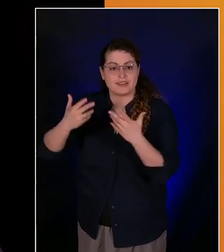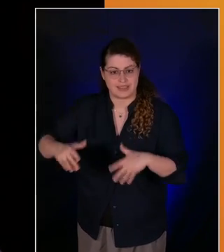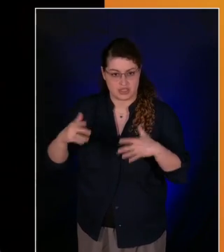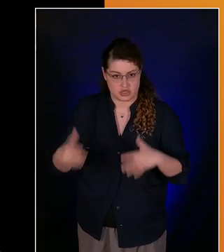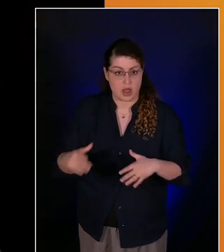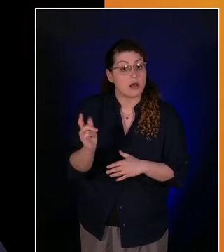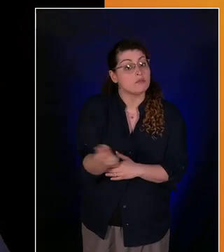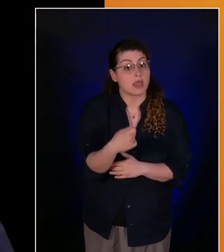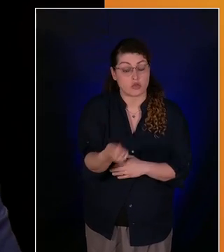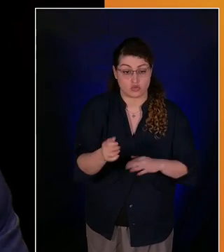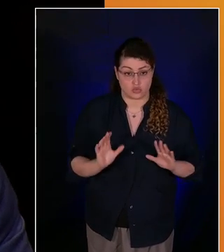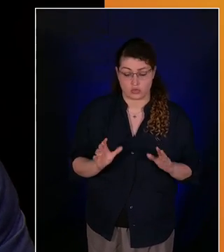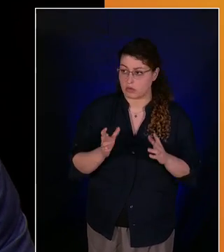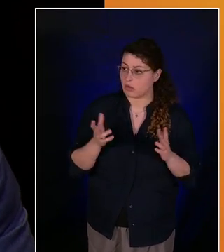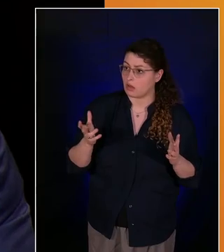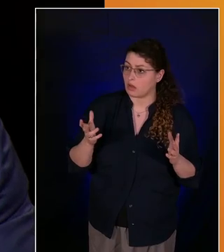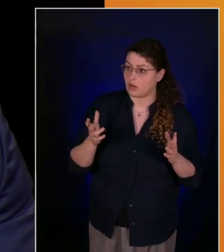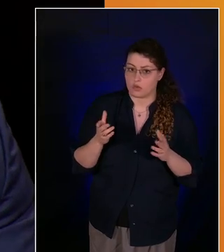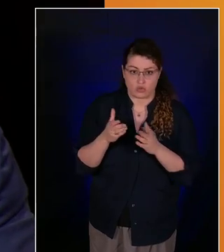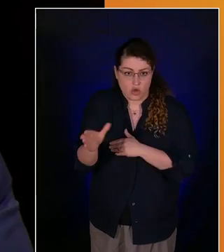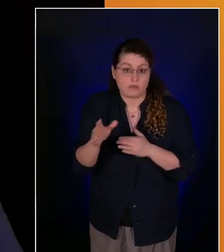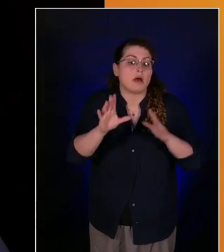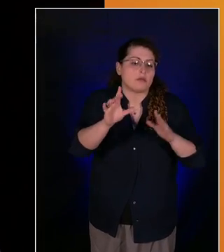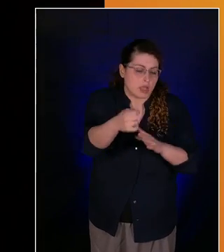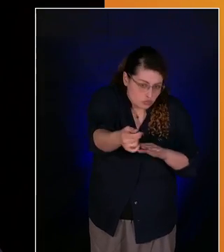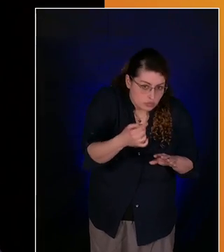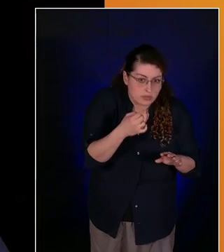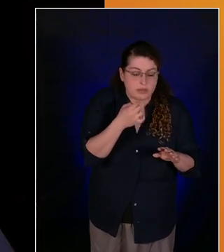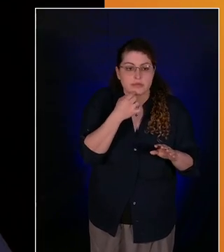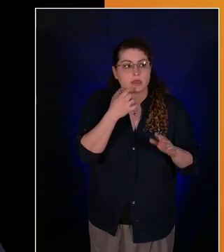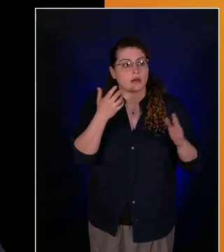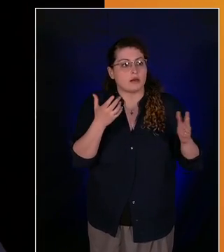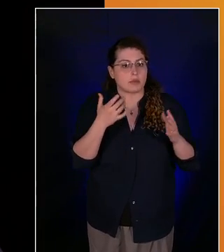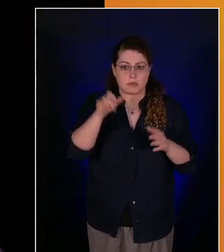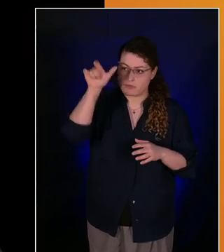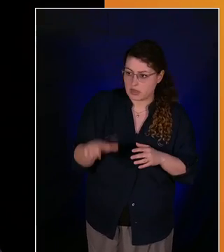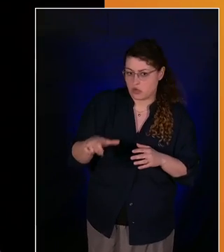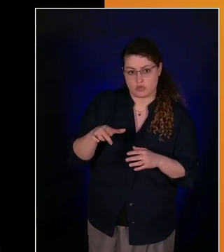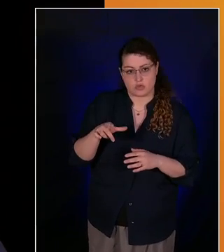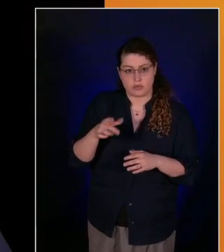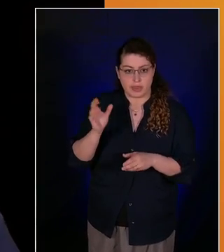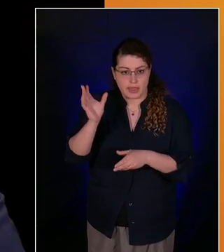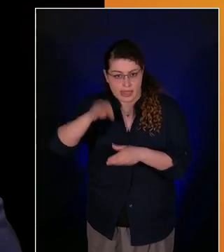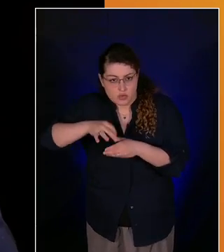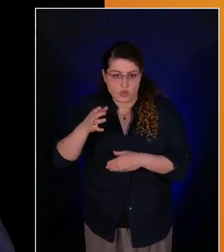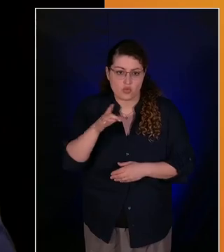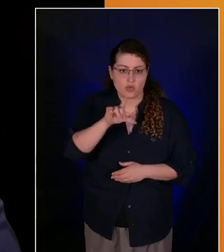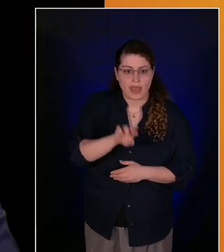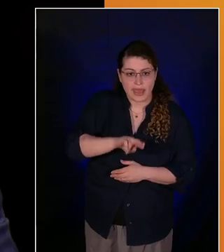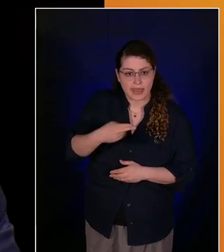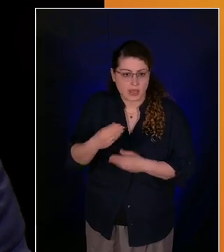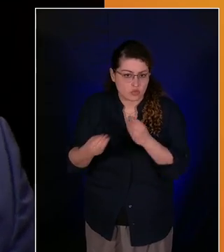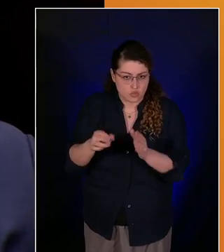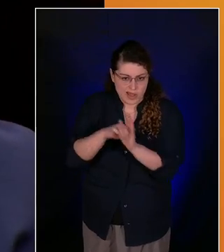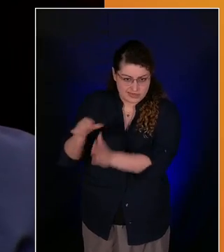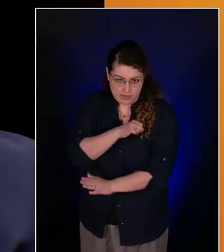exclut effectivement par exemple on rappelle hors de question de débattre avec un élu RN ou ou d'extrême droite en général on